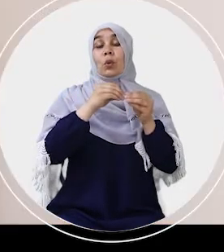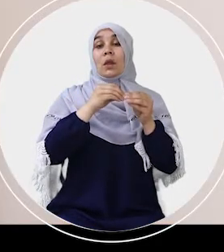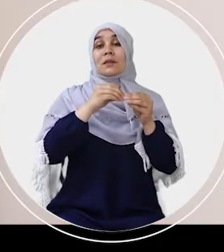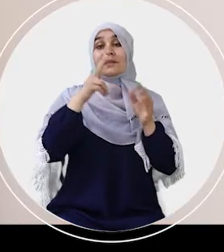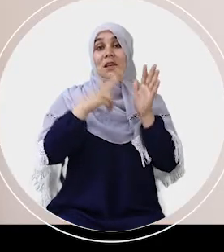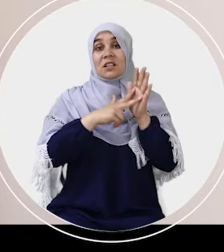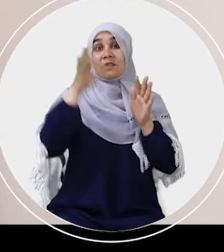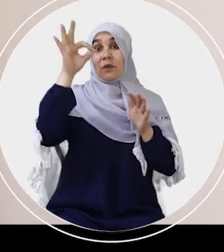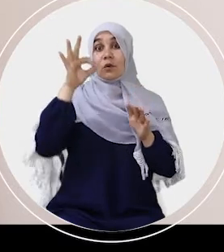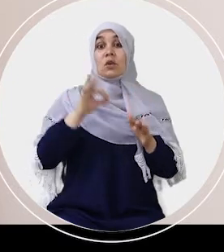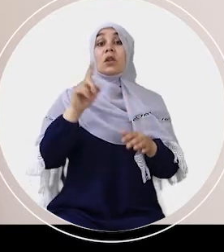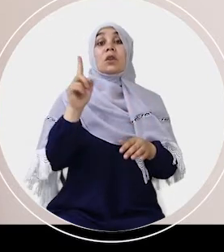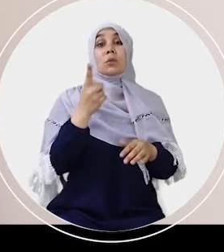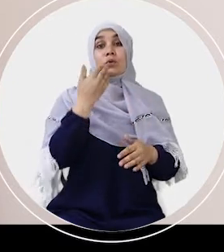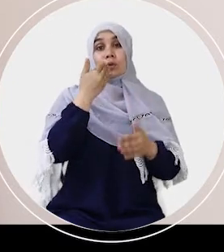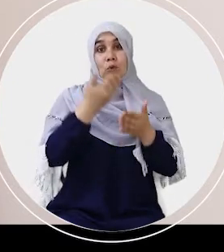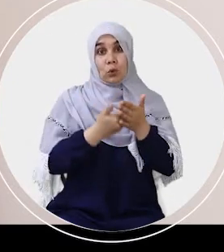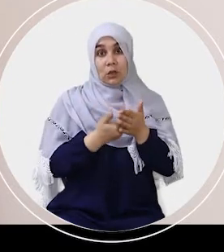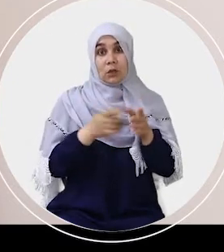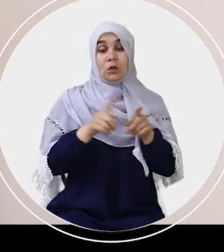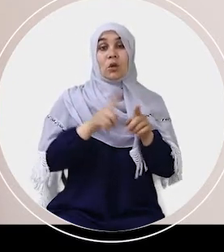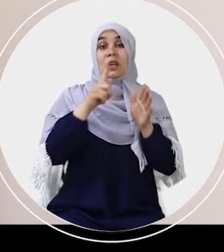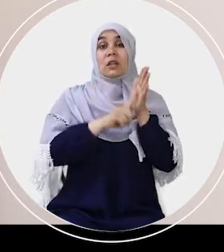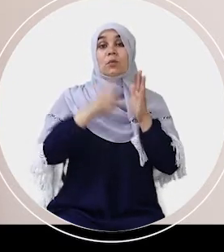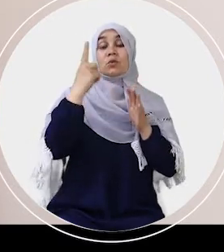20.8%, nima uchunligini so'raydi degan joyiga